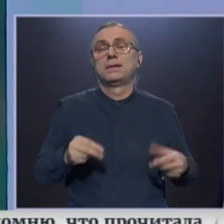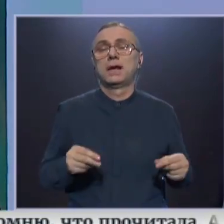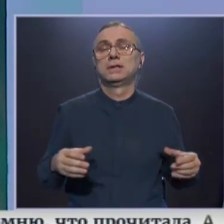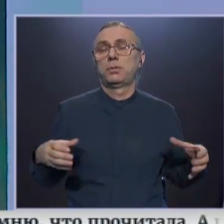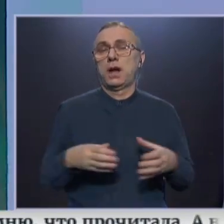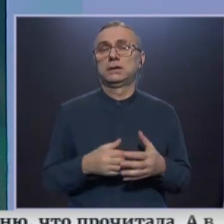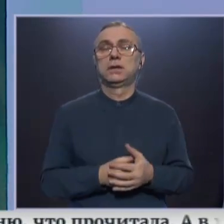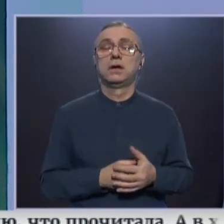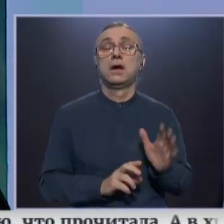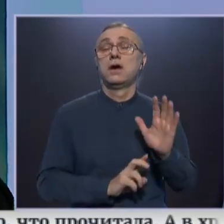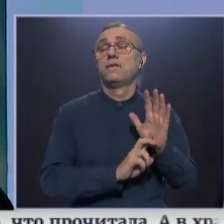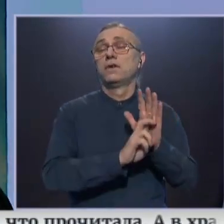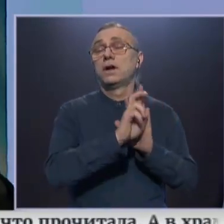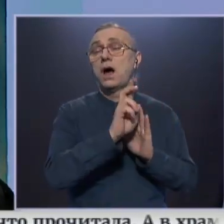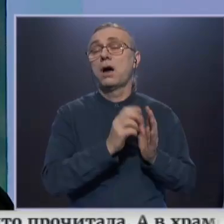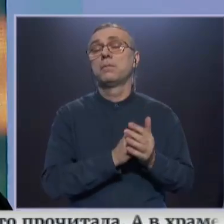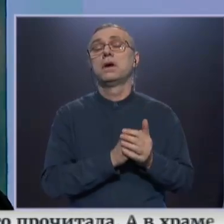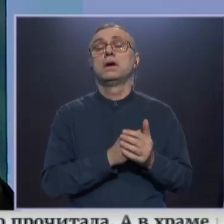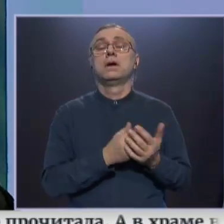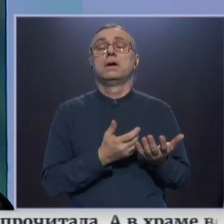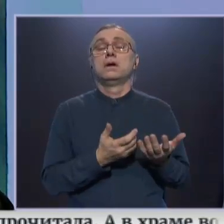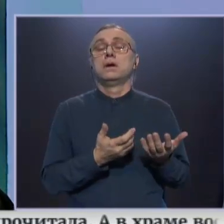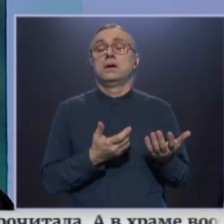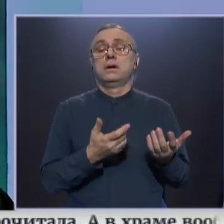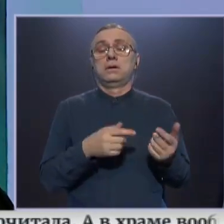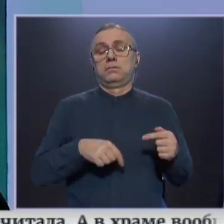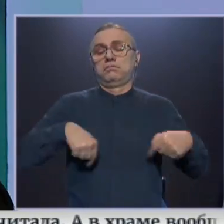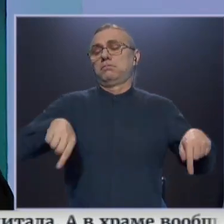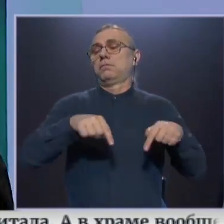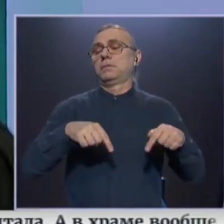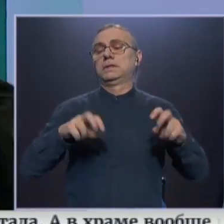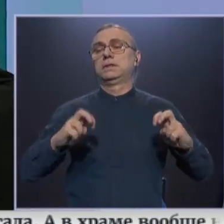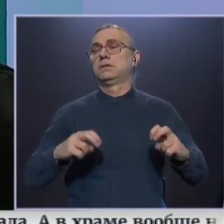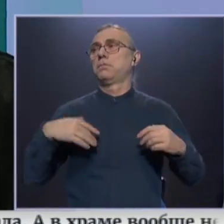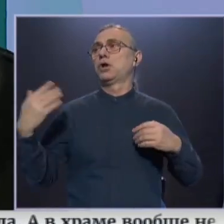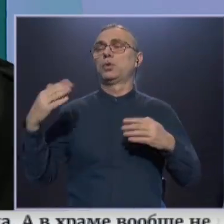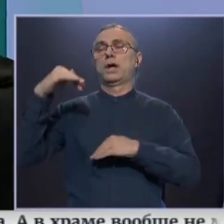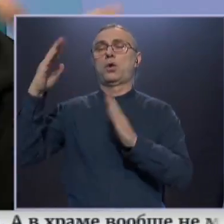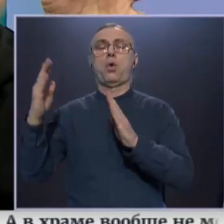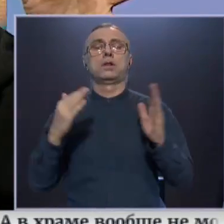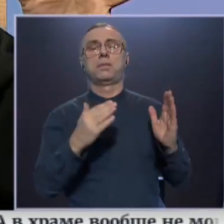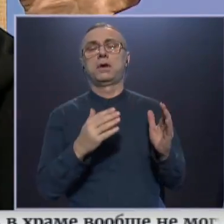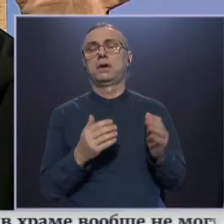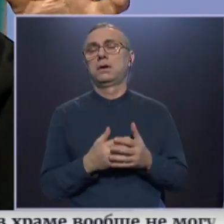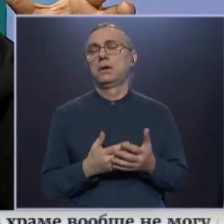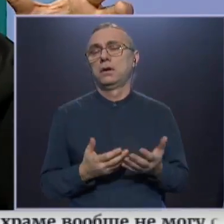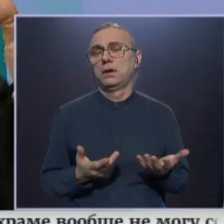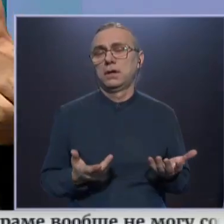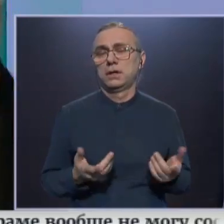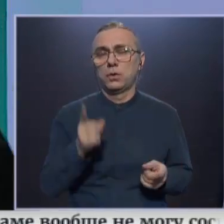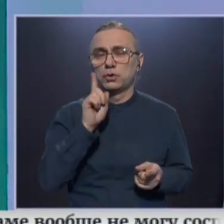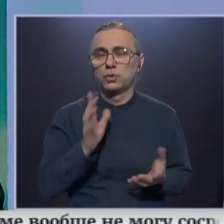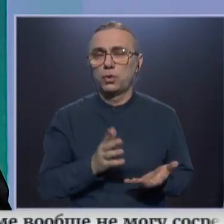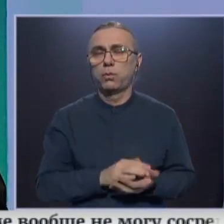после богослужения между иконами болтать за жизнь ребятам не очень хорошо. Конечно, если это не брать какой-нибудь вот гигантский собор уже в селе,